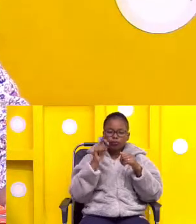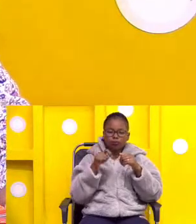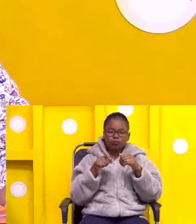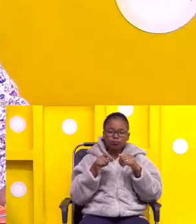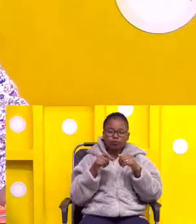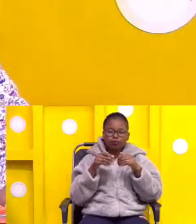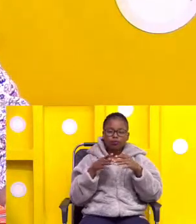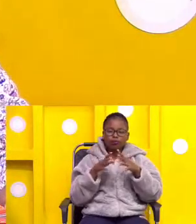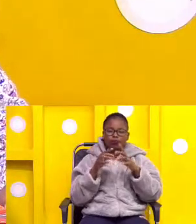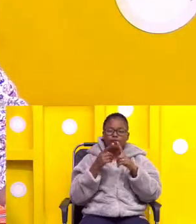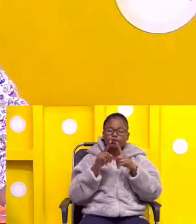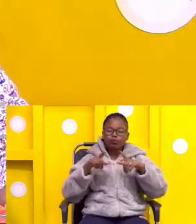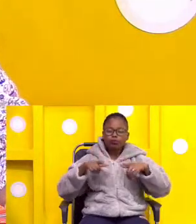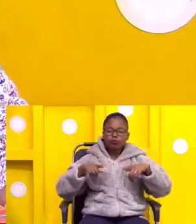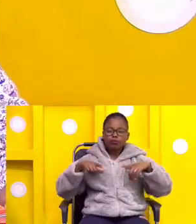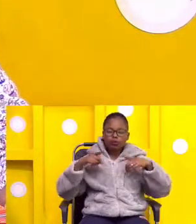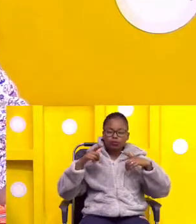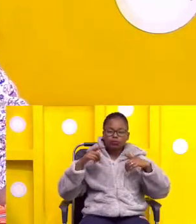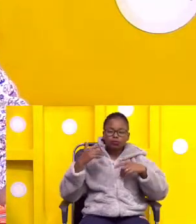aria kiugo kĩ muoyo